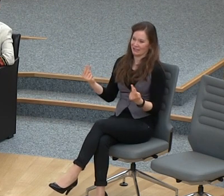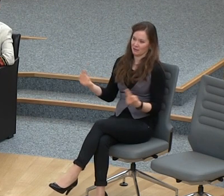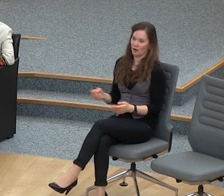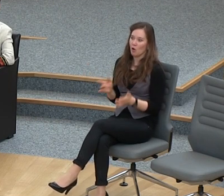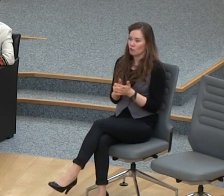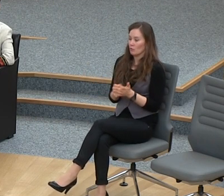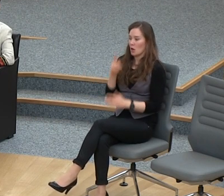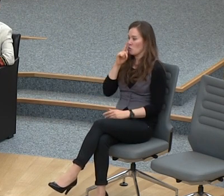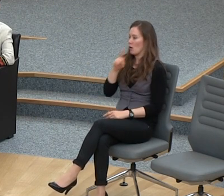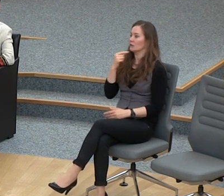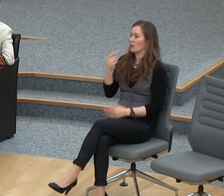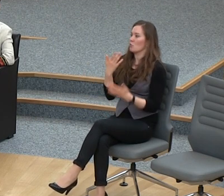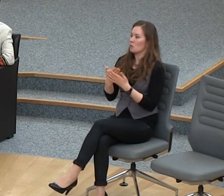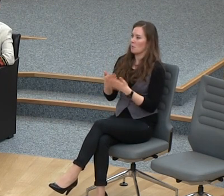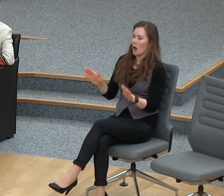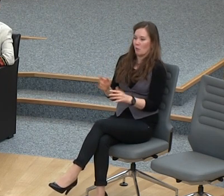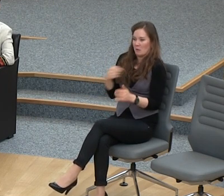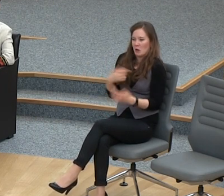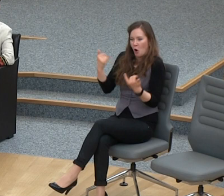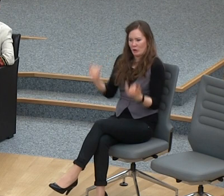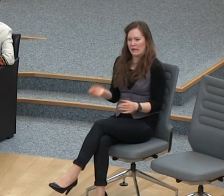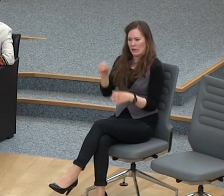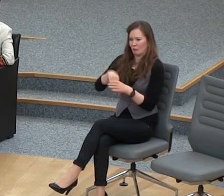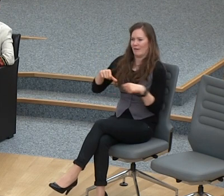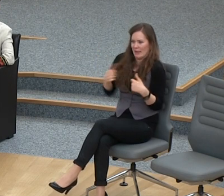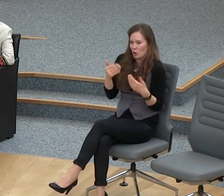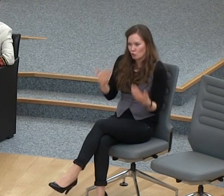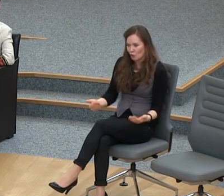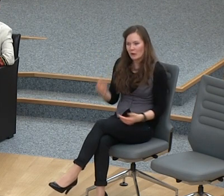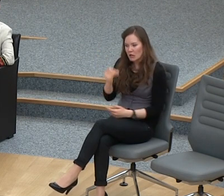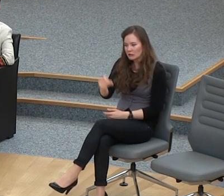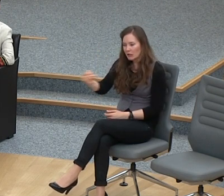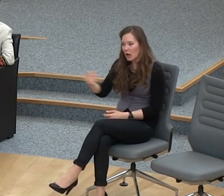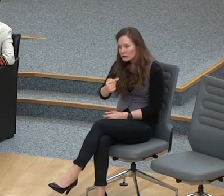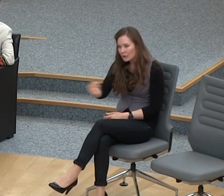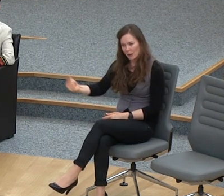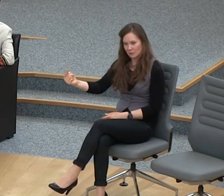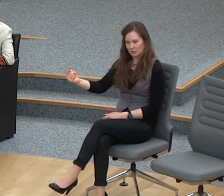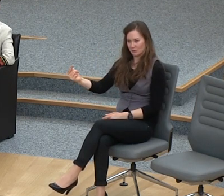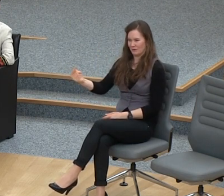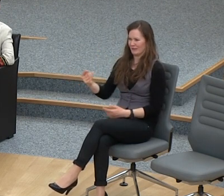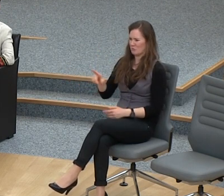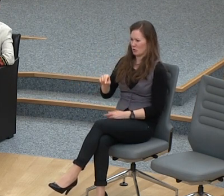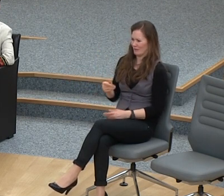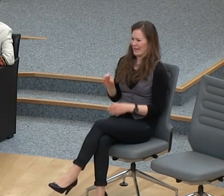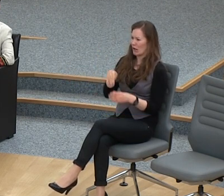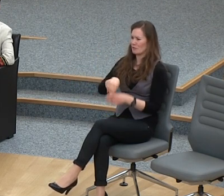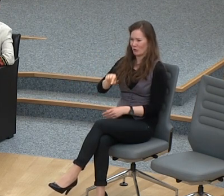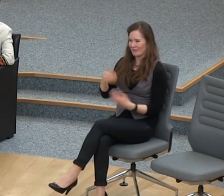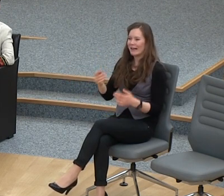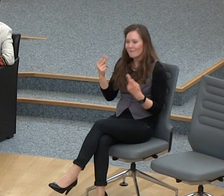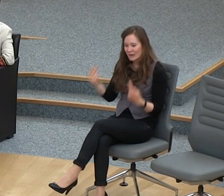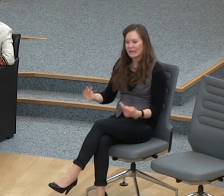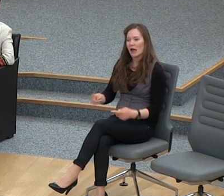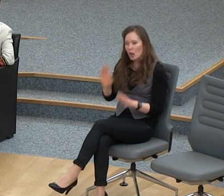nicht so sein, dass man sagt, hallo, heute leben wir inklusiv und jeder weiß ja gar nicht, was er damit anfangen soll. Von